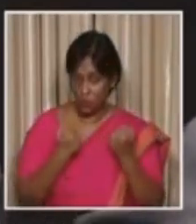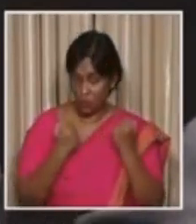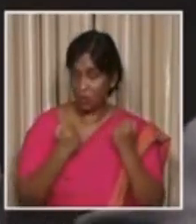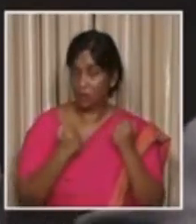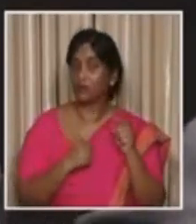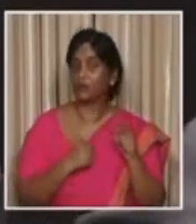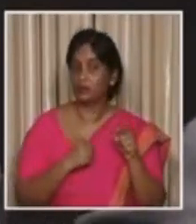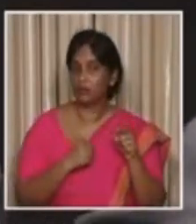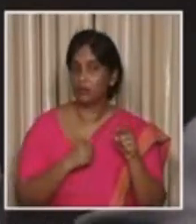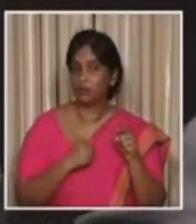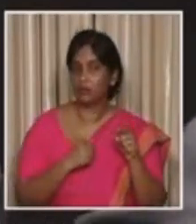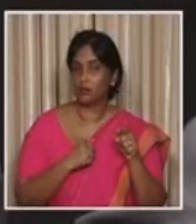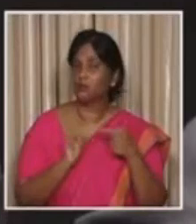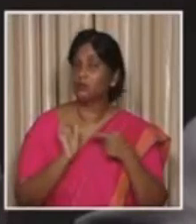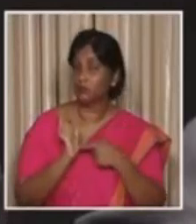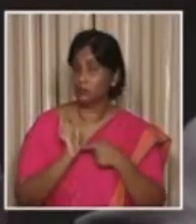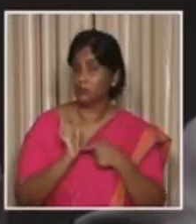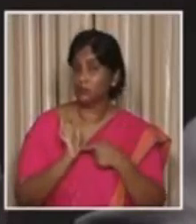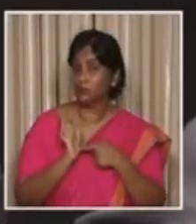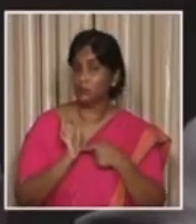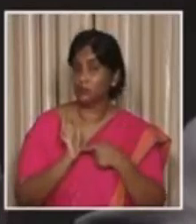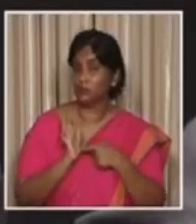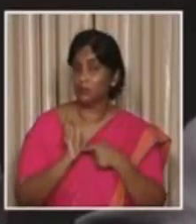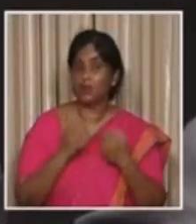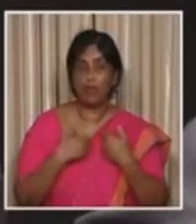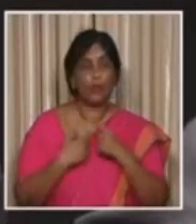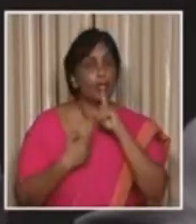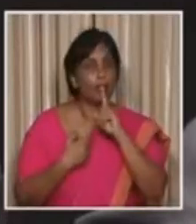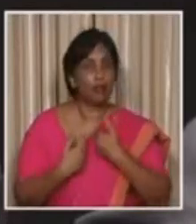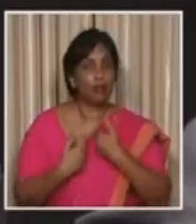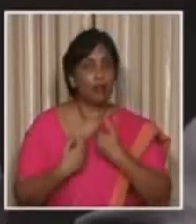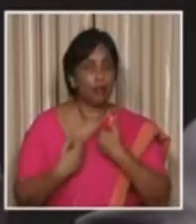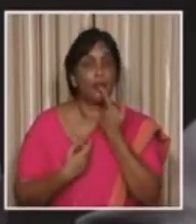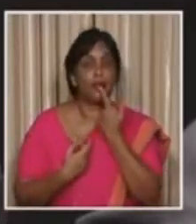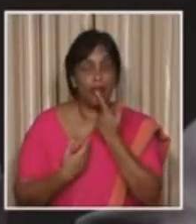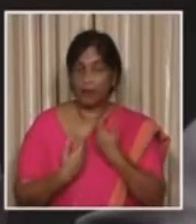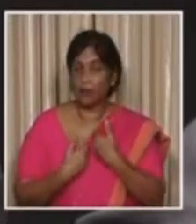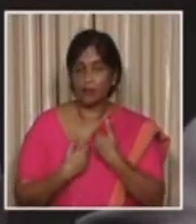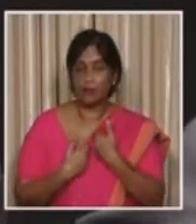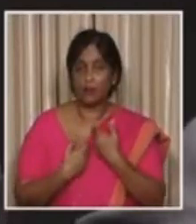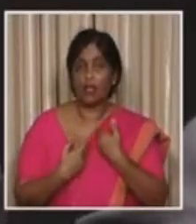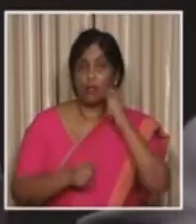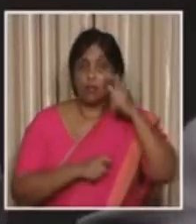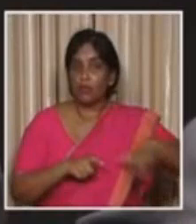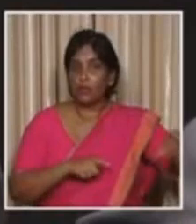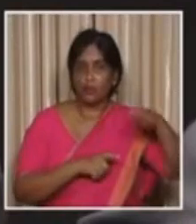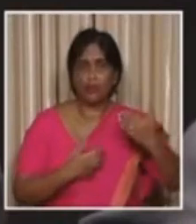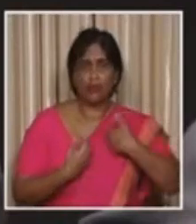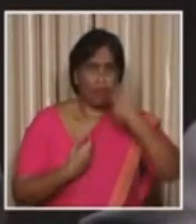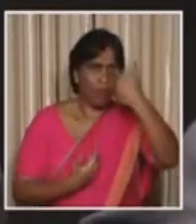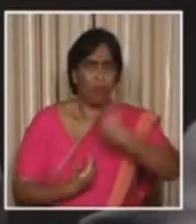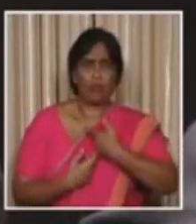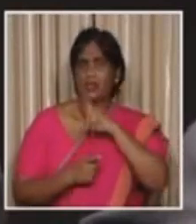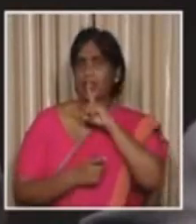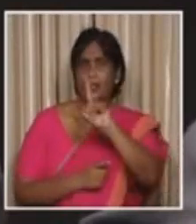කිරීම මේක මොකද මේ අපි කතා කරන්නේ අපේ කටවල් අපි ජනතාව වෙනුවෙන් මගේ දෙයක් ගැන